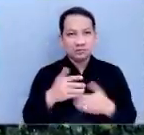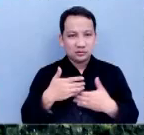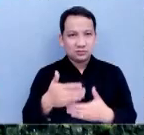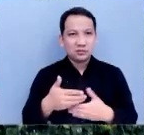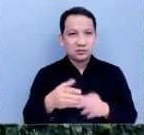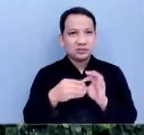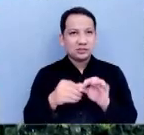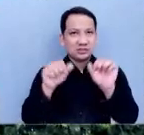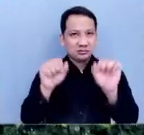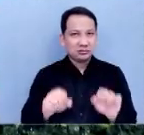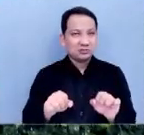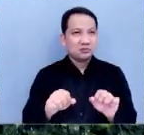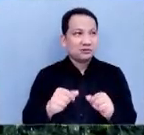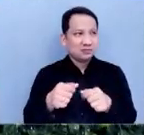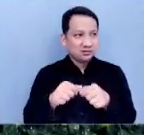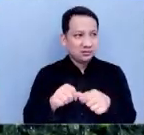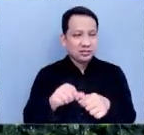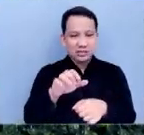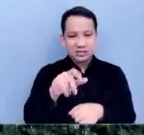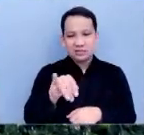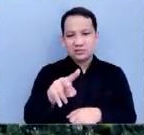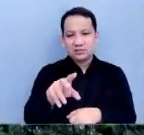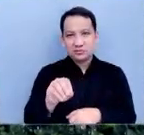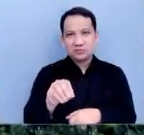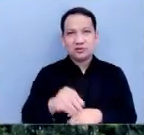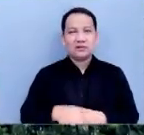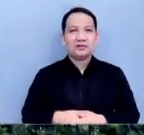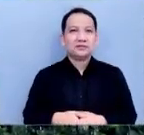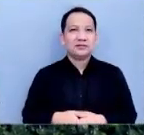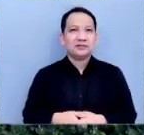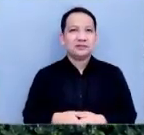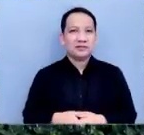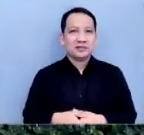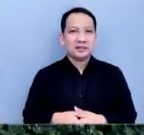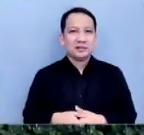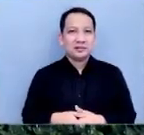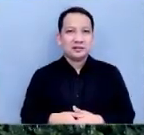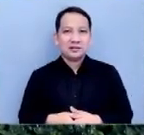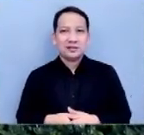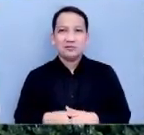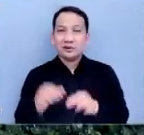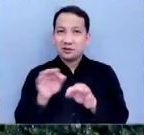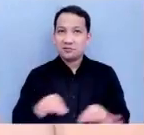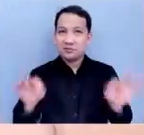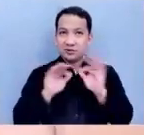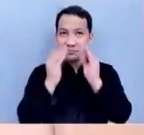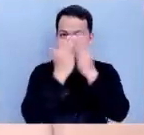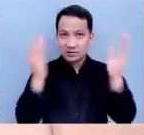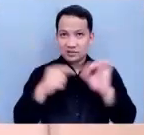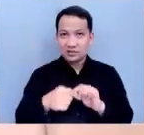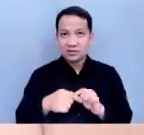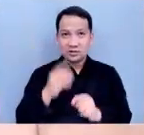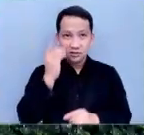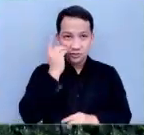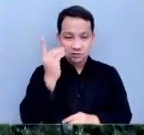yan. El Nino para tayo. Season, no? Para may breeding season sila. Oh. Napakahalaga. Maraming salamat, Doc